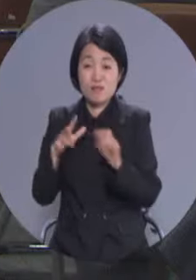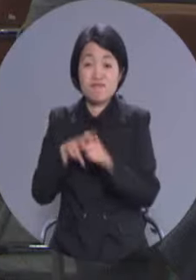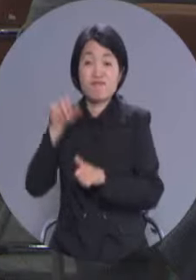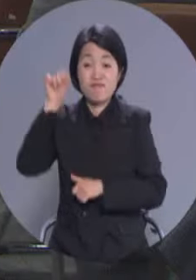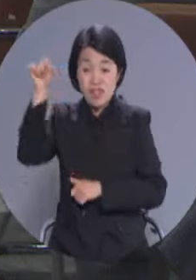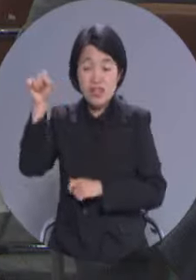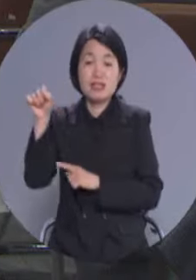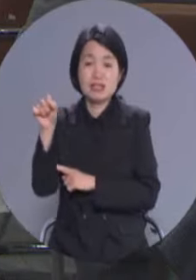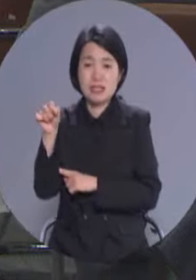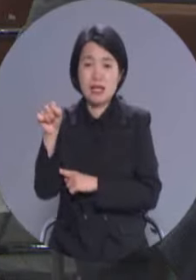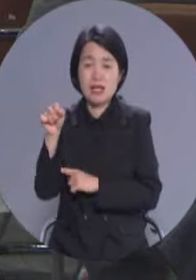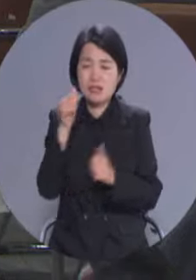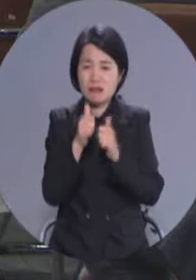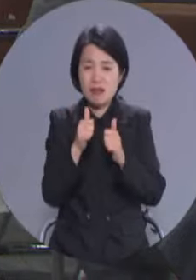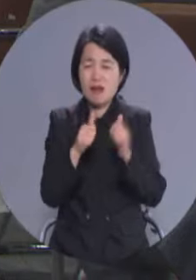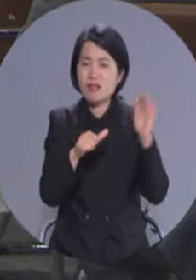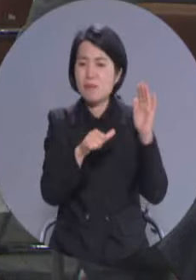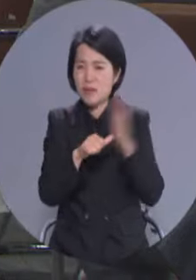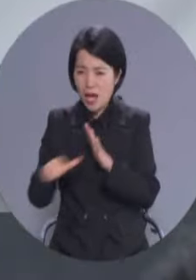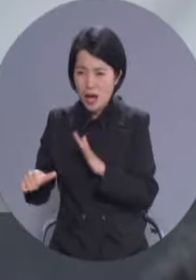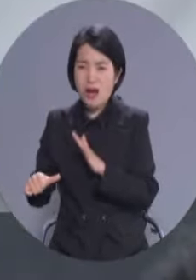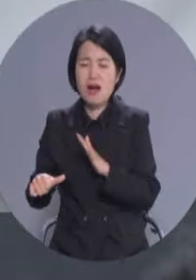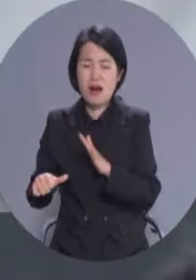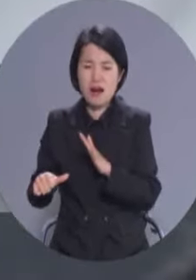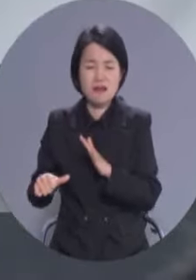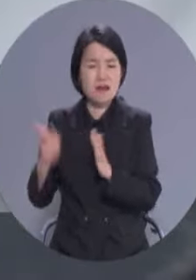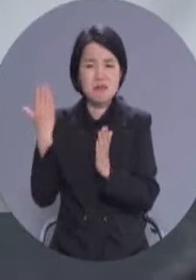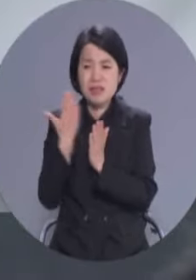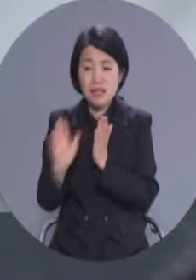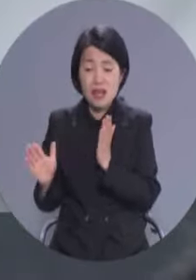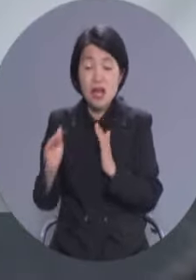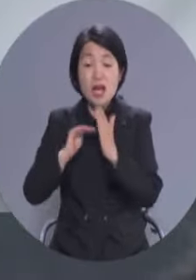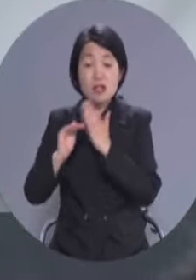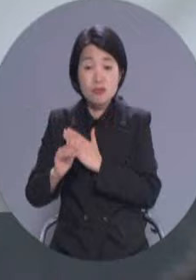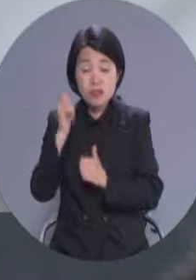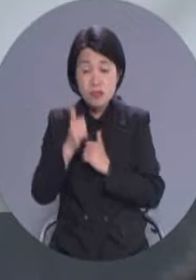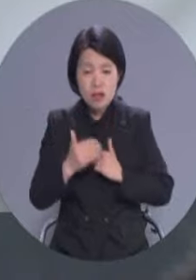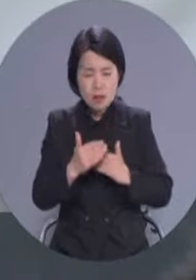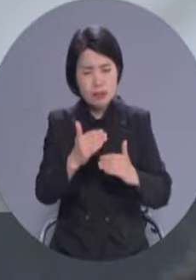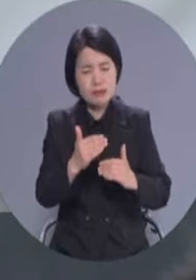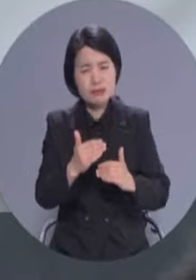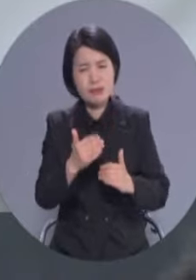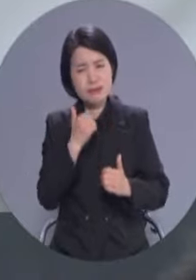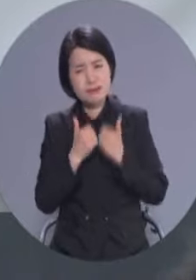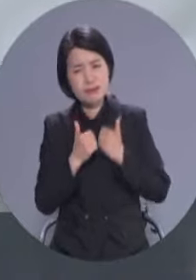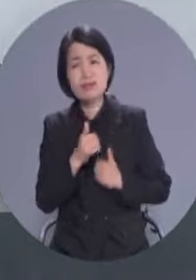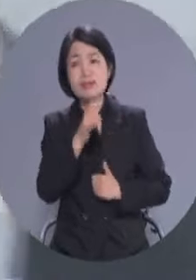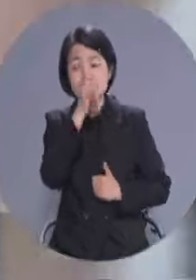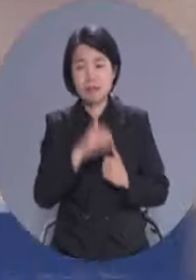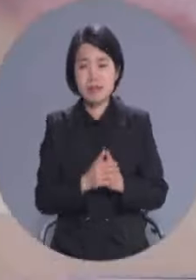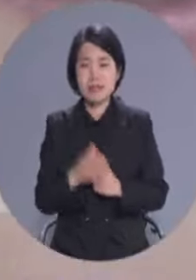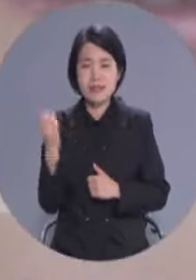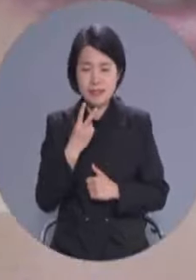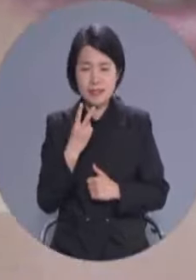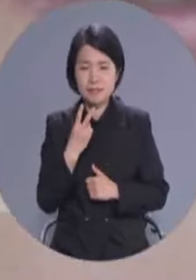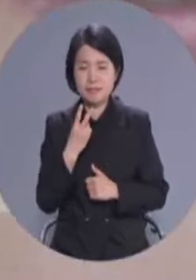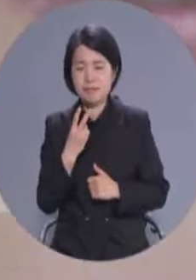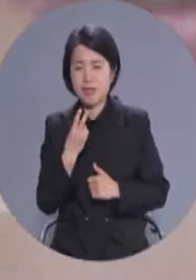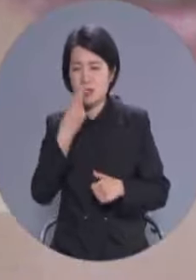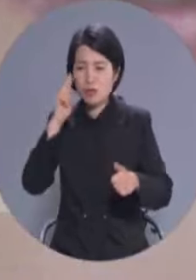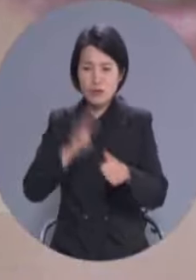후보는 불합리하게 경선 배제가 결정됐고 이후 경선 과정도 석연치 않았다며 다시 싸울 기회를